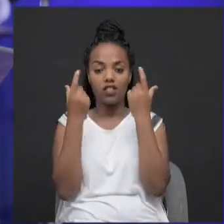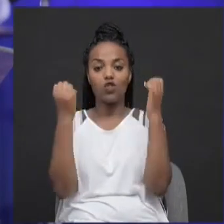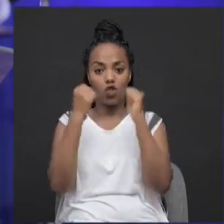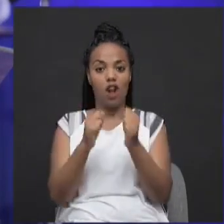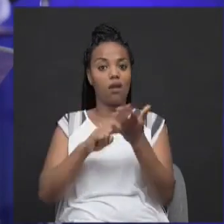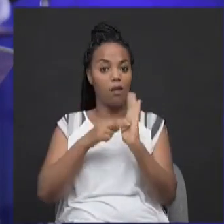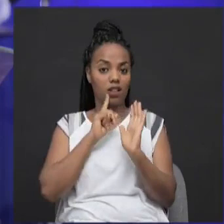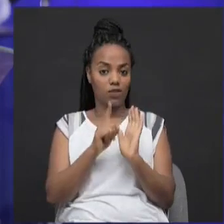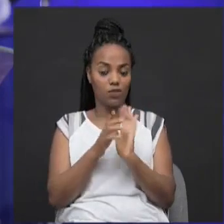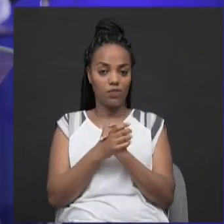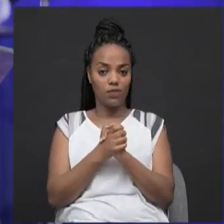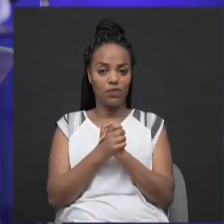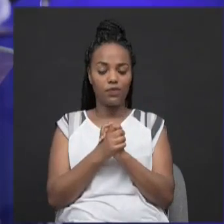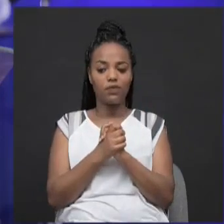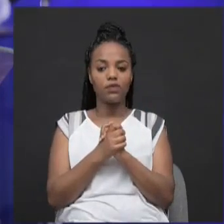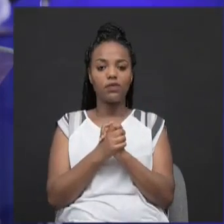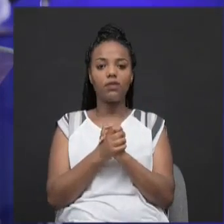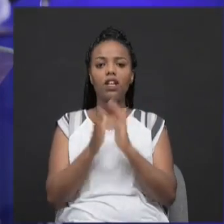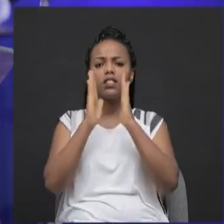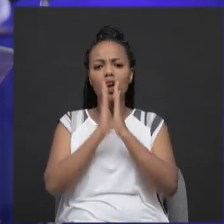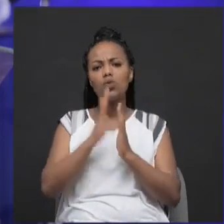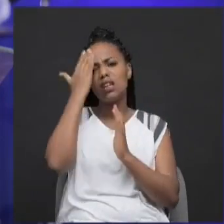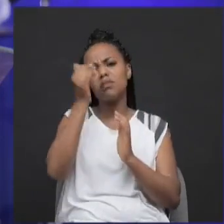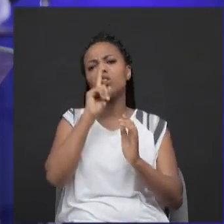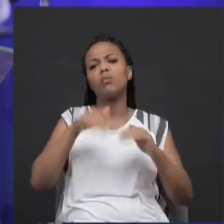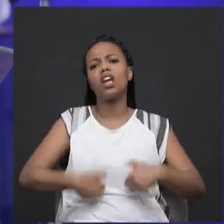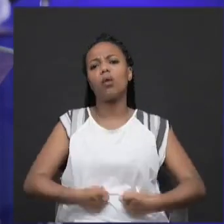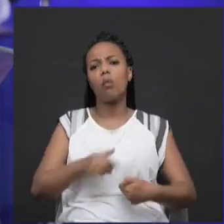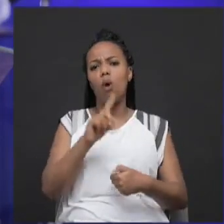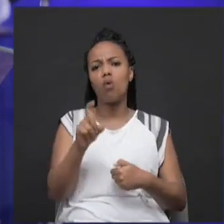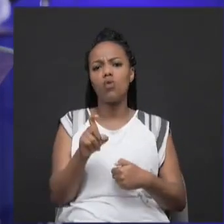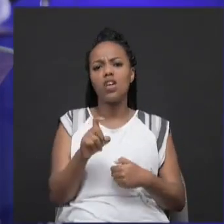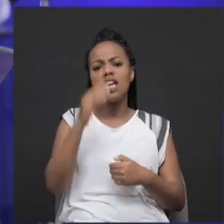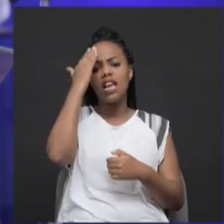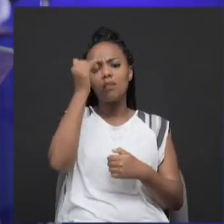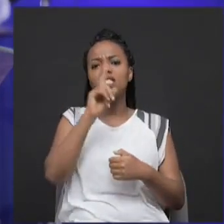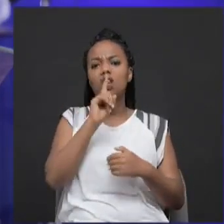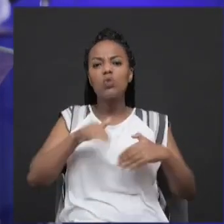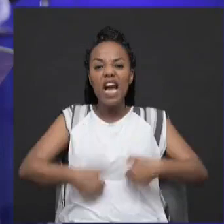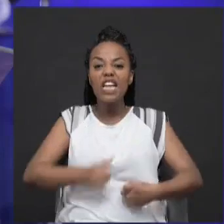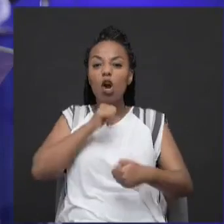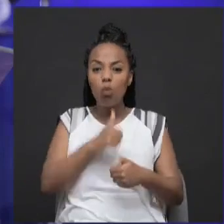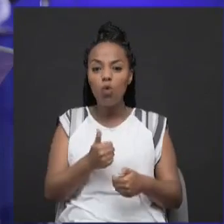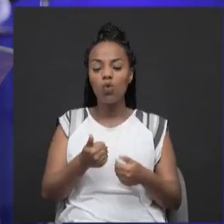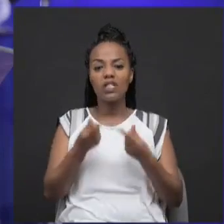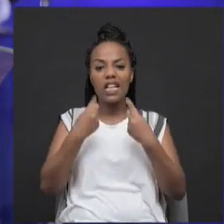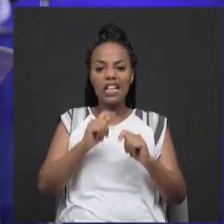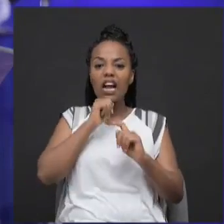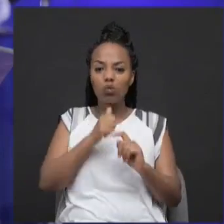እንችላለን ማለት ነው። ጸሎት ለምንድን ነው የሚያታክተው? ለምንድን ነው ሳይታክቱ እንዲጸልዩ